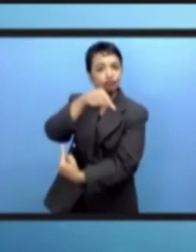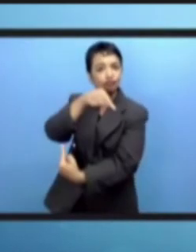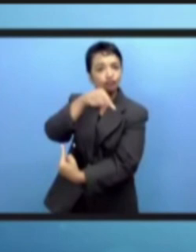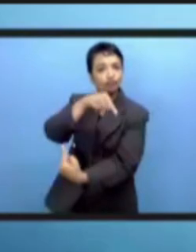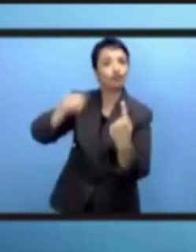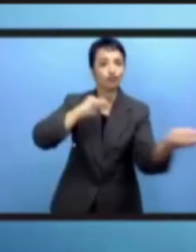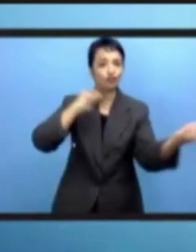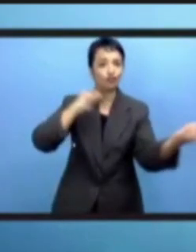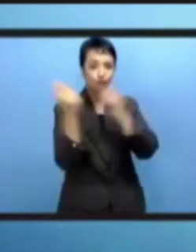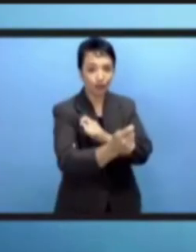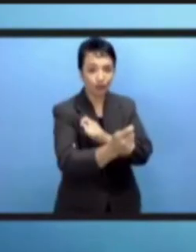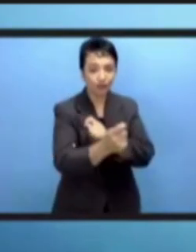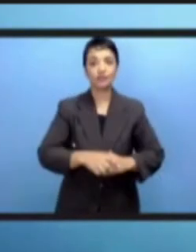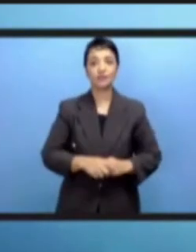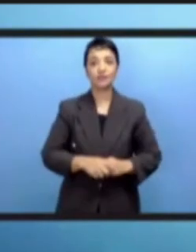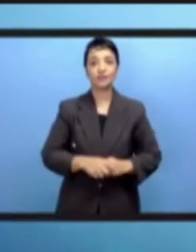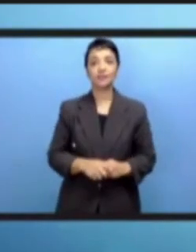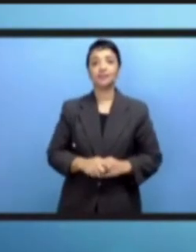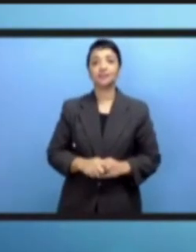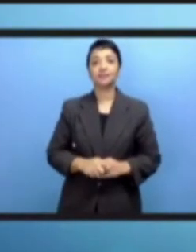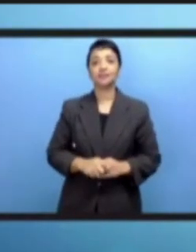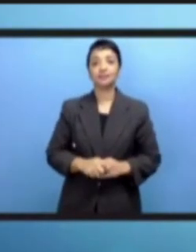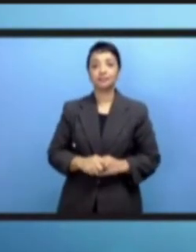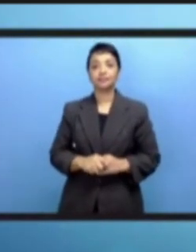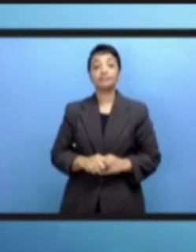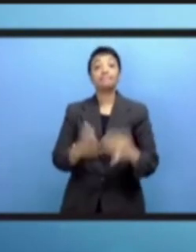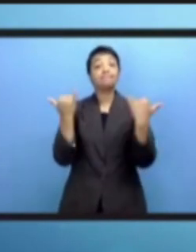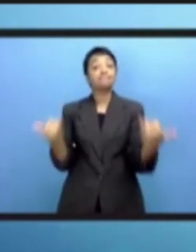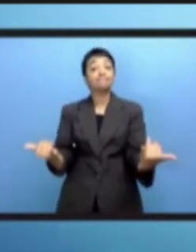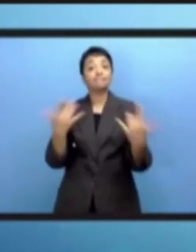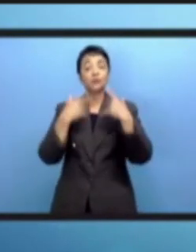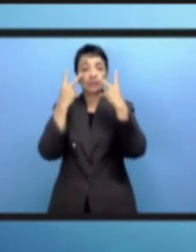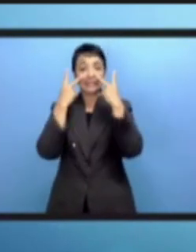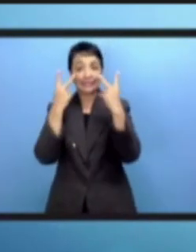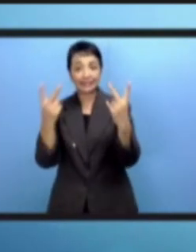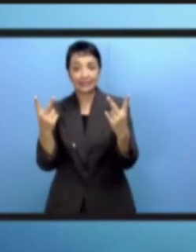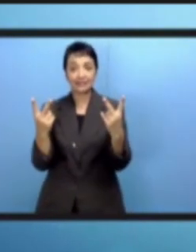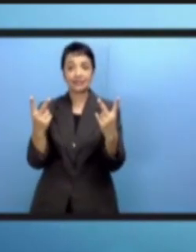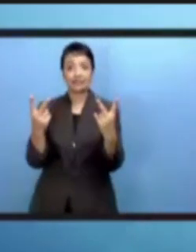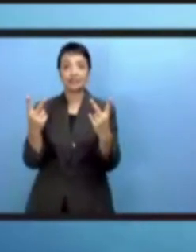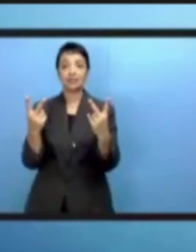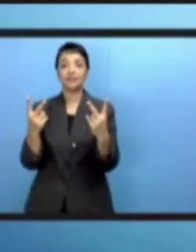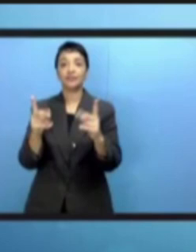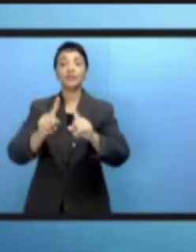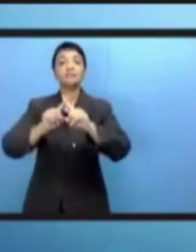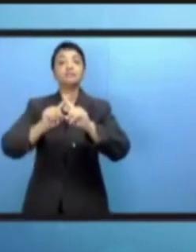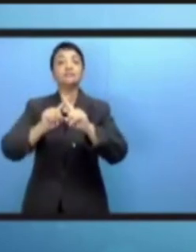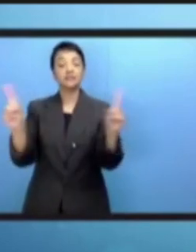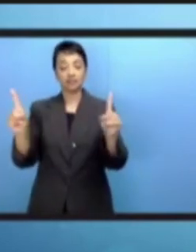очень быстро. В этих изменениях играет большую роль и интернет.